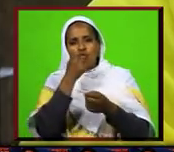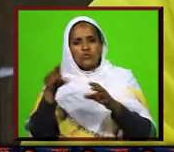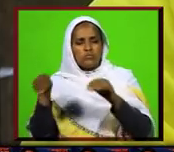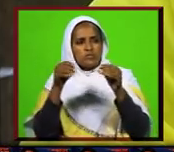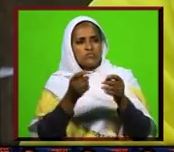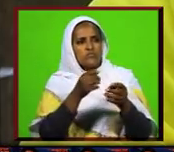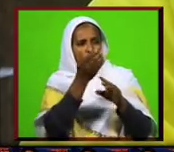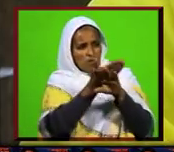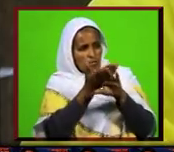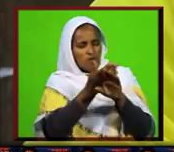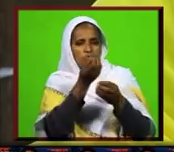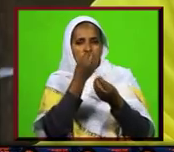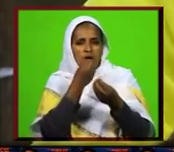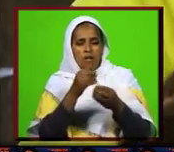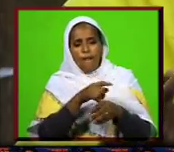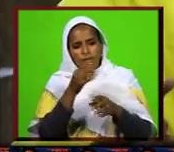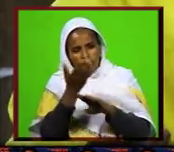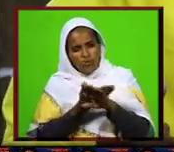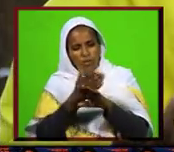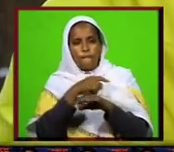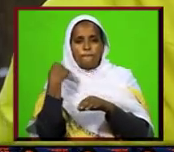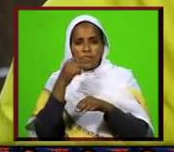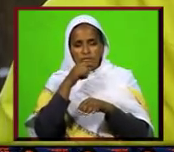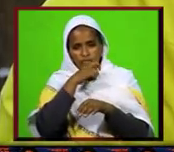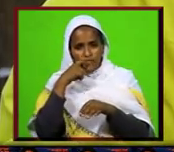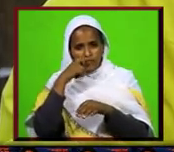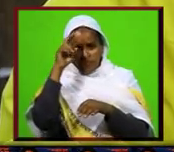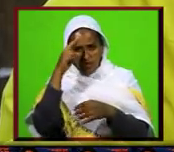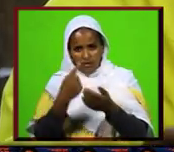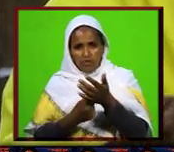ለማርያም ስለመብራን ብሎ ይላል። ለምነው ለምን አልሰስ ይሏቸው ወደ ሰሜኑ እንኳን